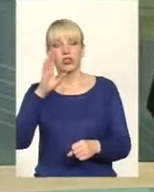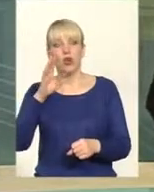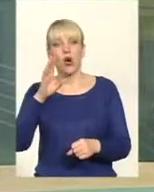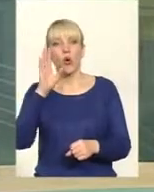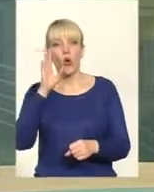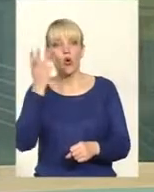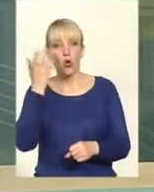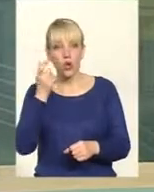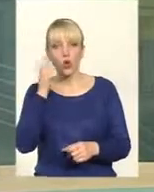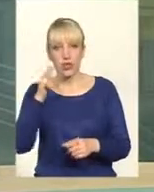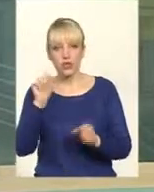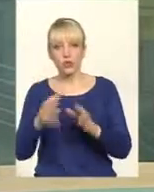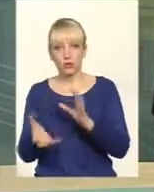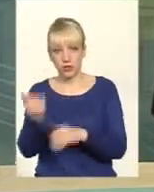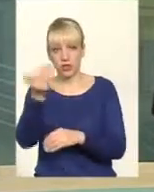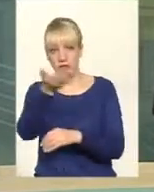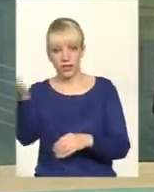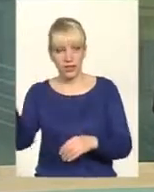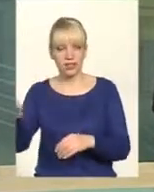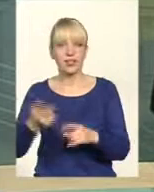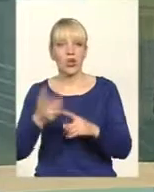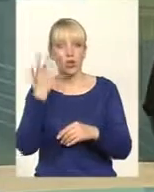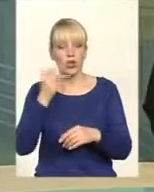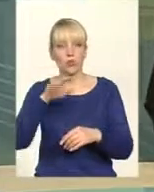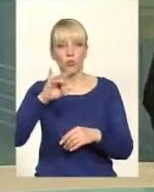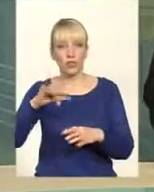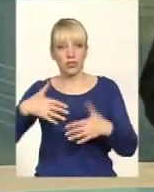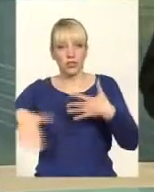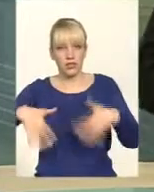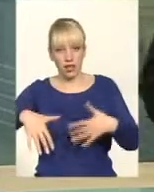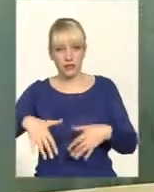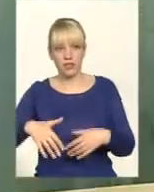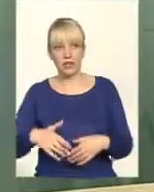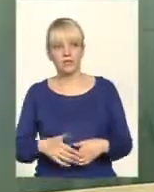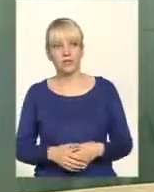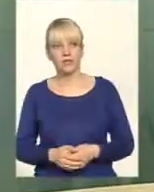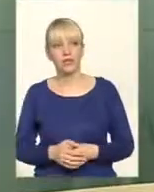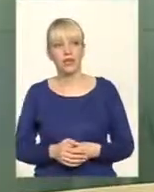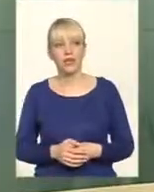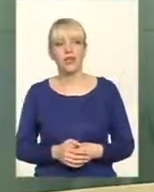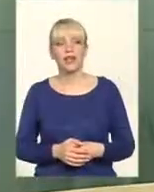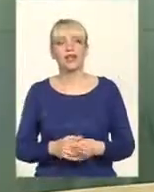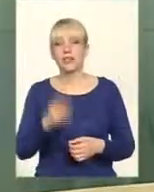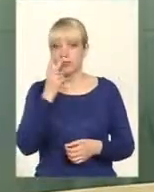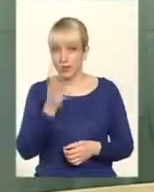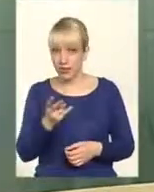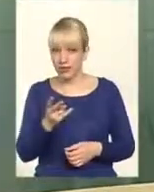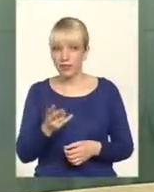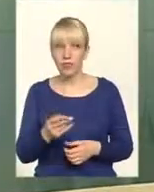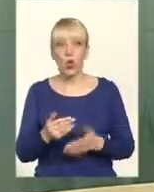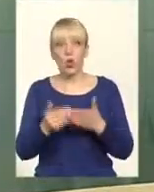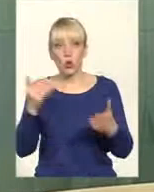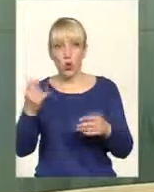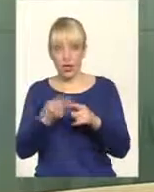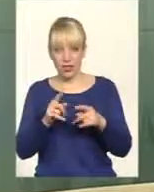підтримати. Ви впевнені, що тоді той відсоток, який залишився, все-таки погодиться бути українцями? Смотрите, до этого ж ми как-то